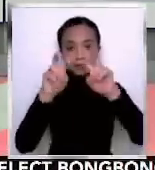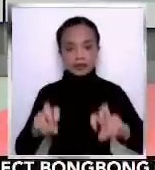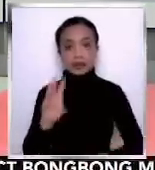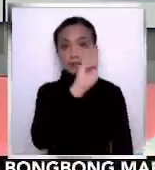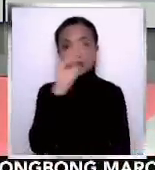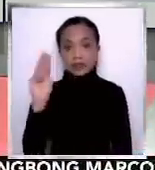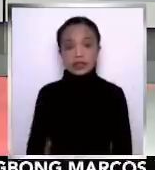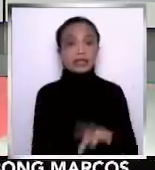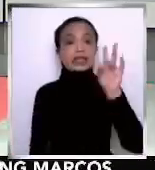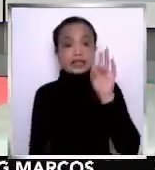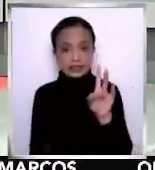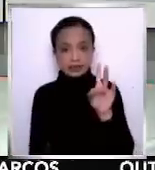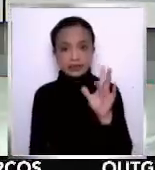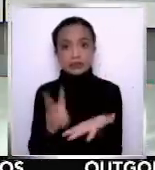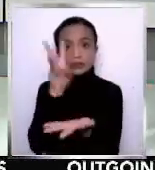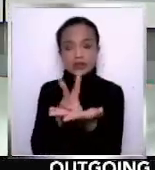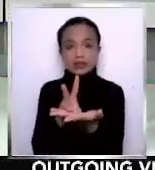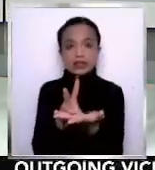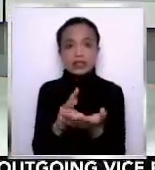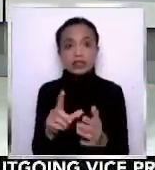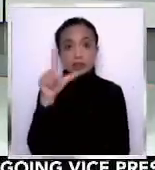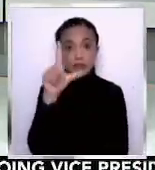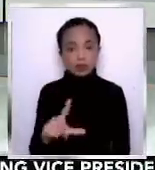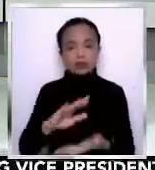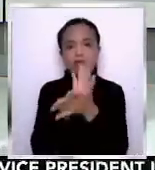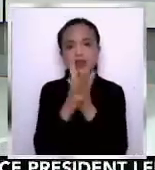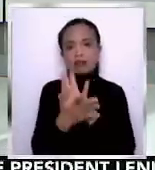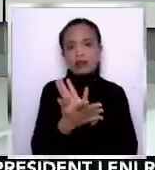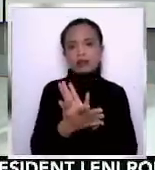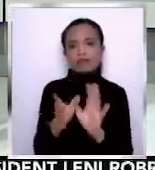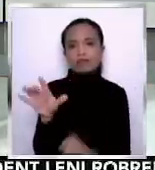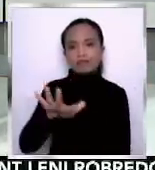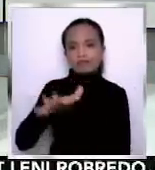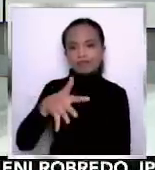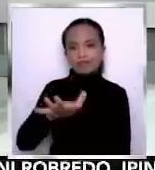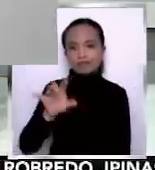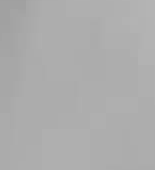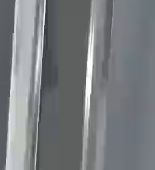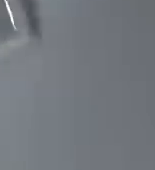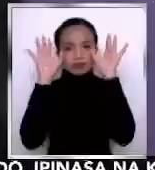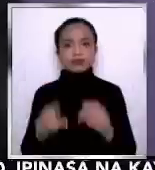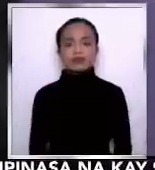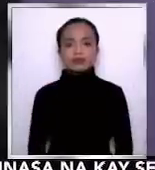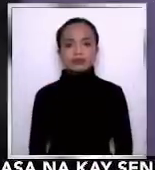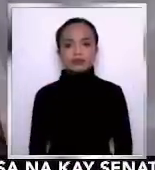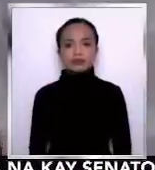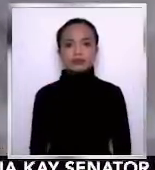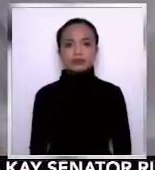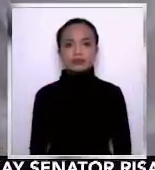bansa mula sa low ay umakyat naman sa moderate. Nakatutok si Lee Alvis.